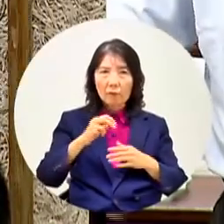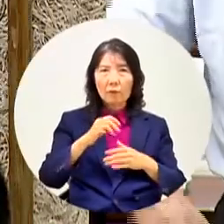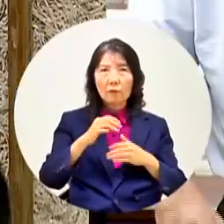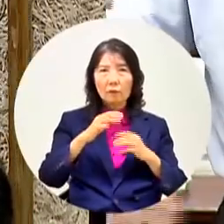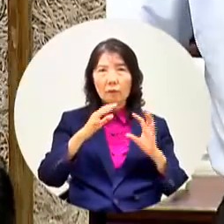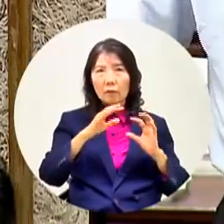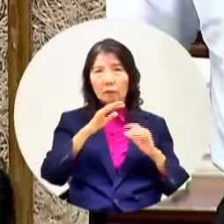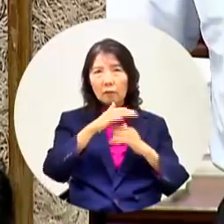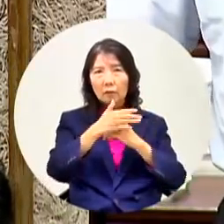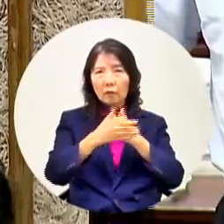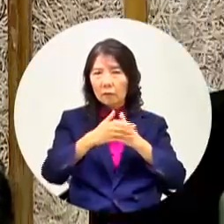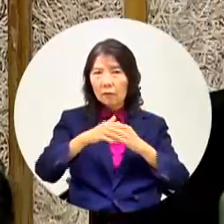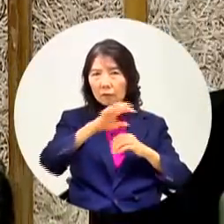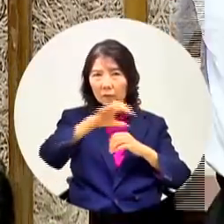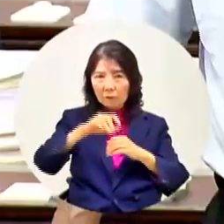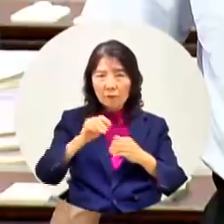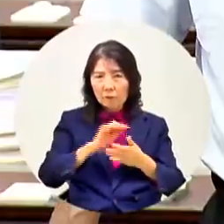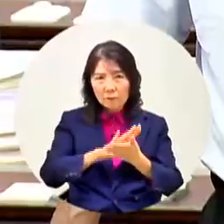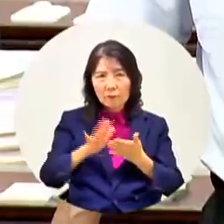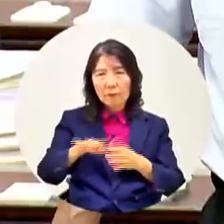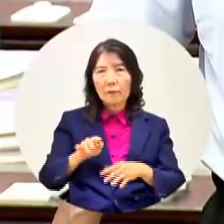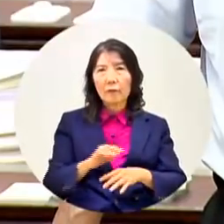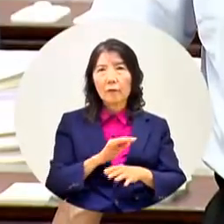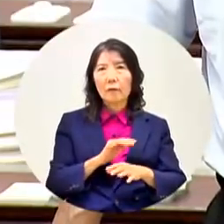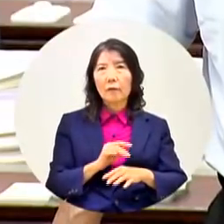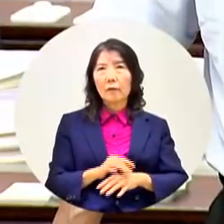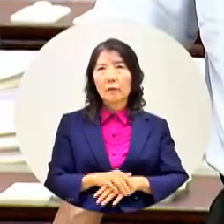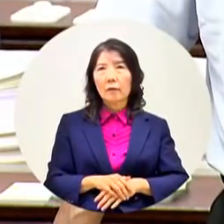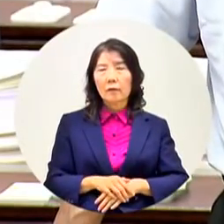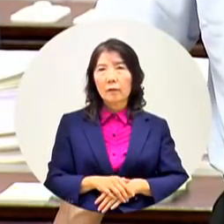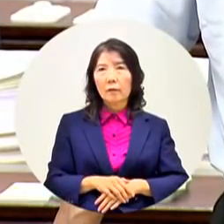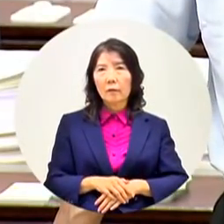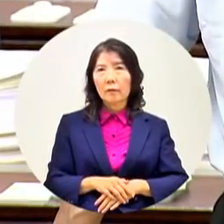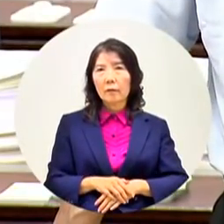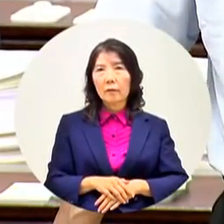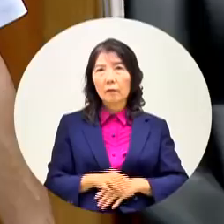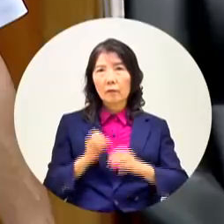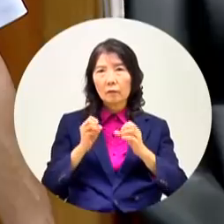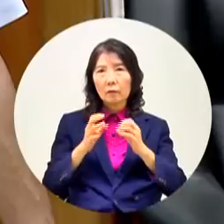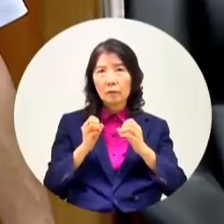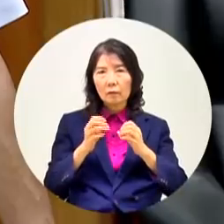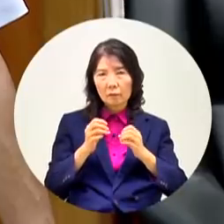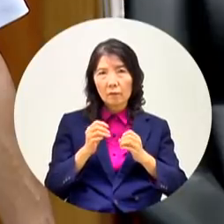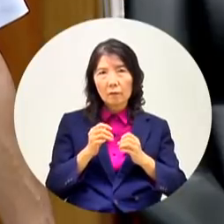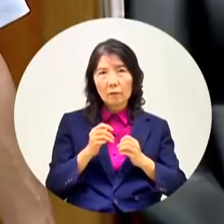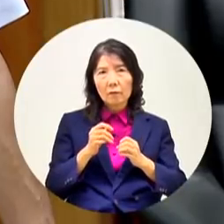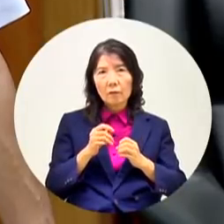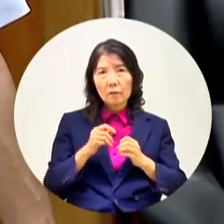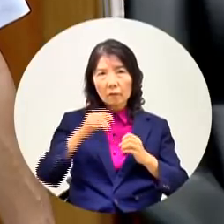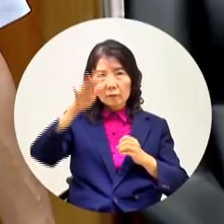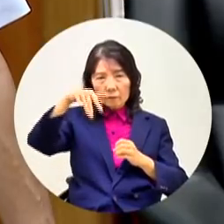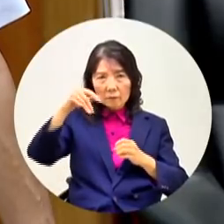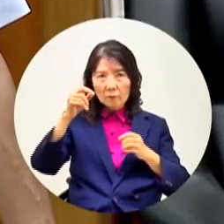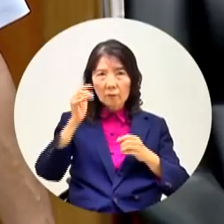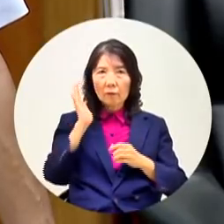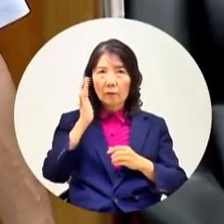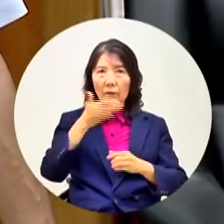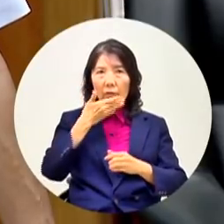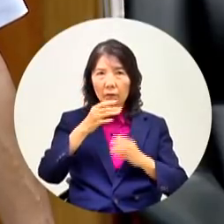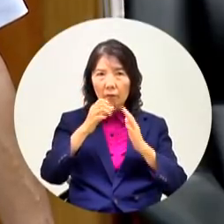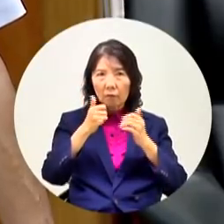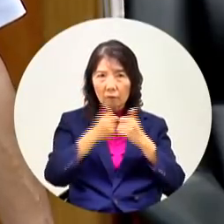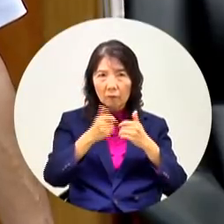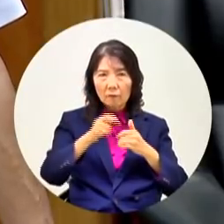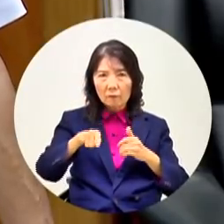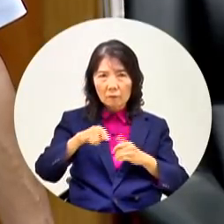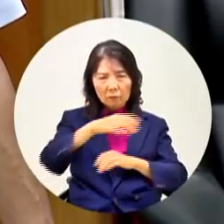长，请坐好。我要提供。局长，咱讨论的是讲要去找水利会。其实这种沟、这种